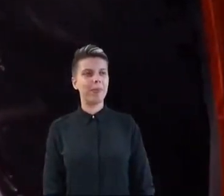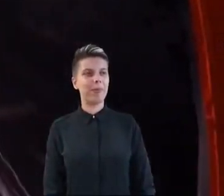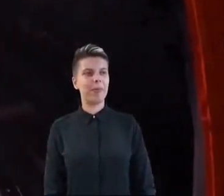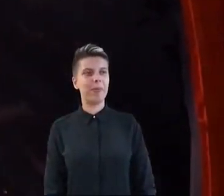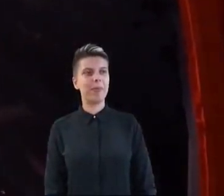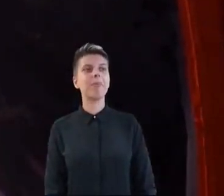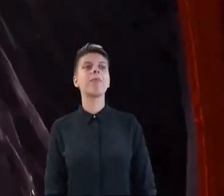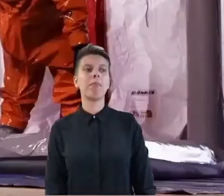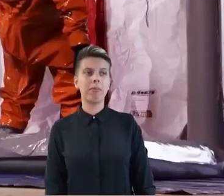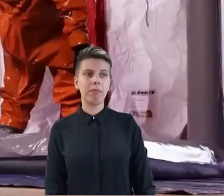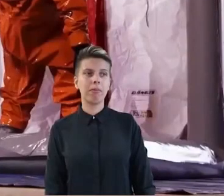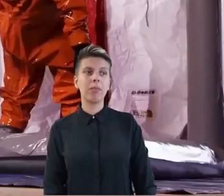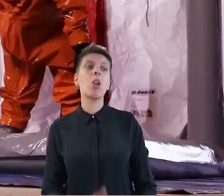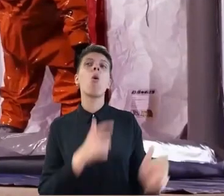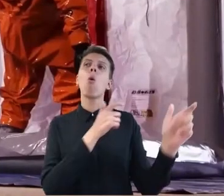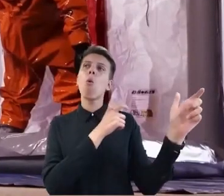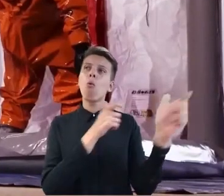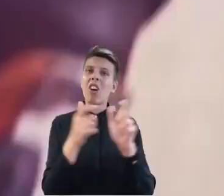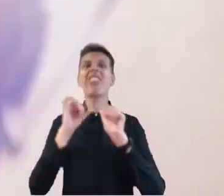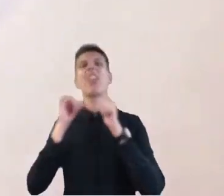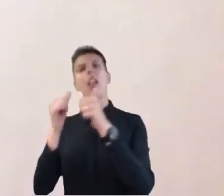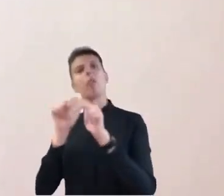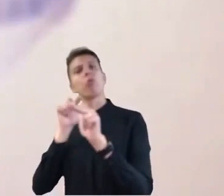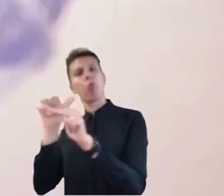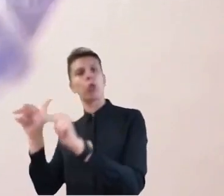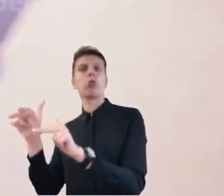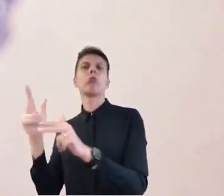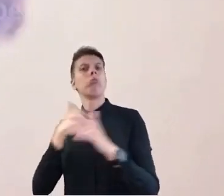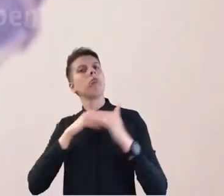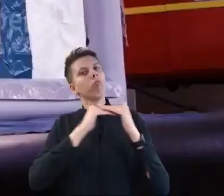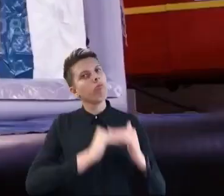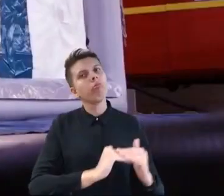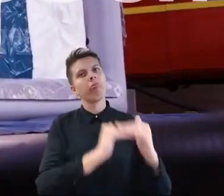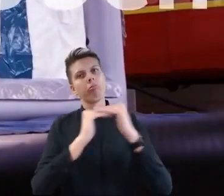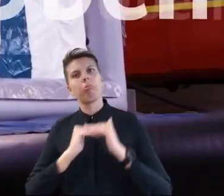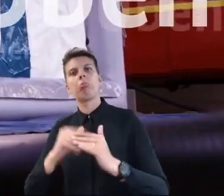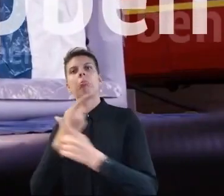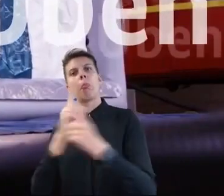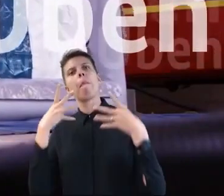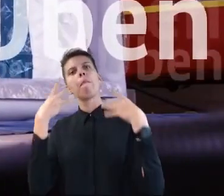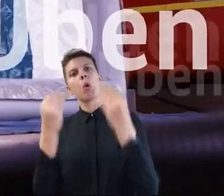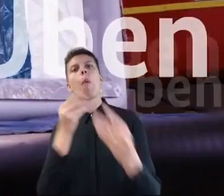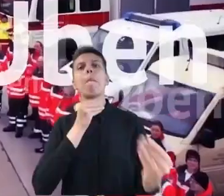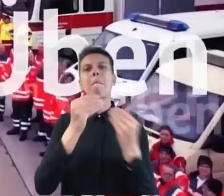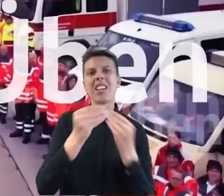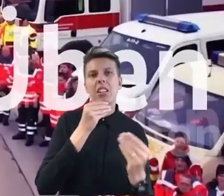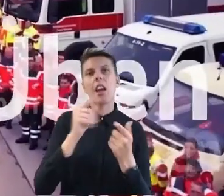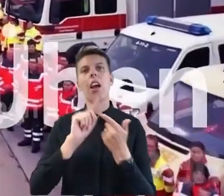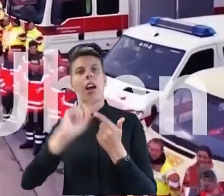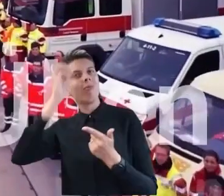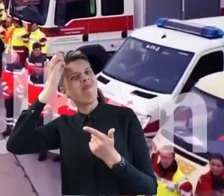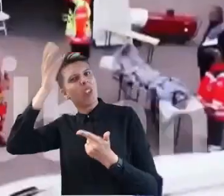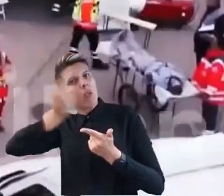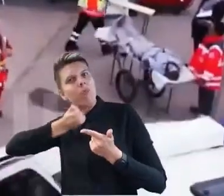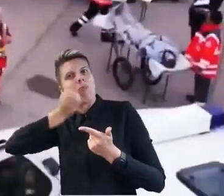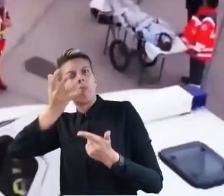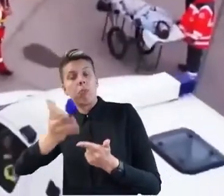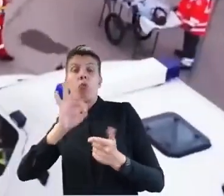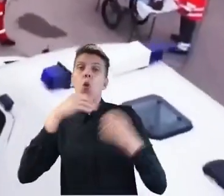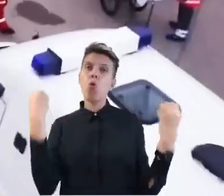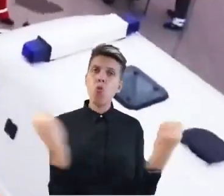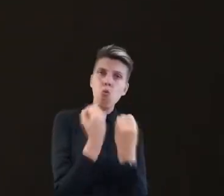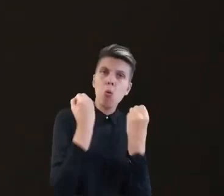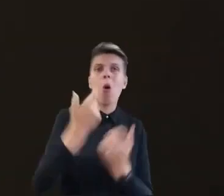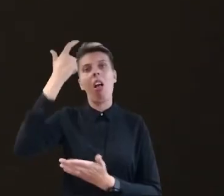wir unterstützen feuerwehren und hilfsorganisationen mit know how und material für übungen und den ernstfall